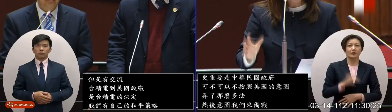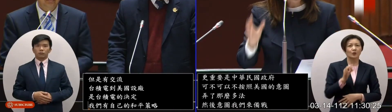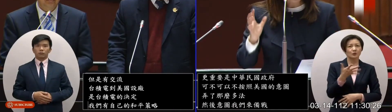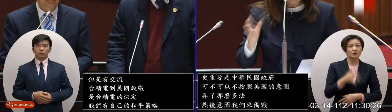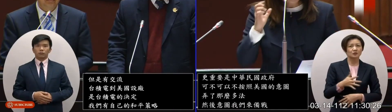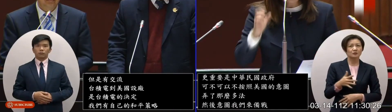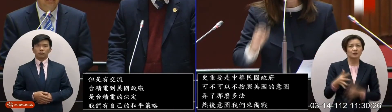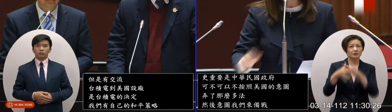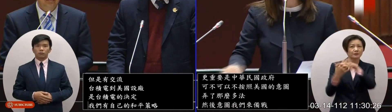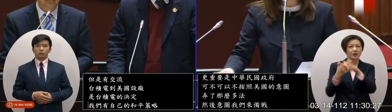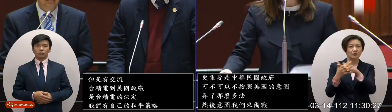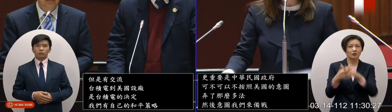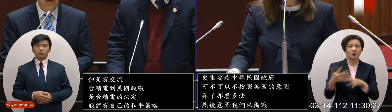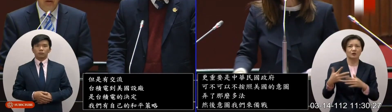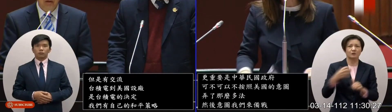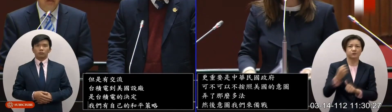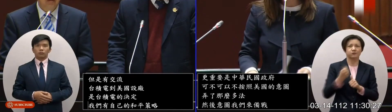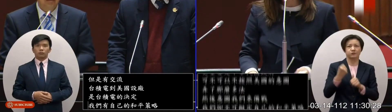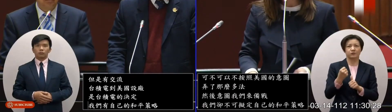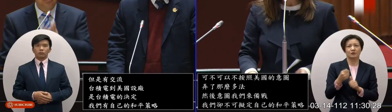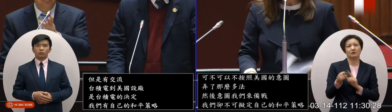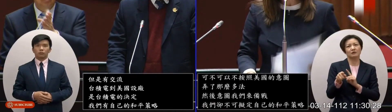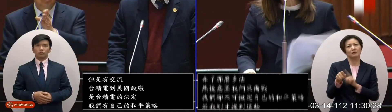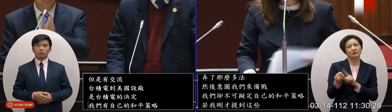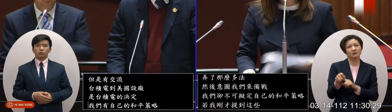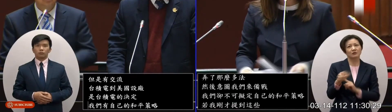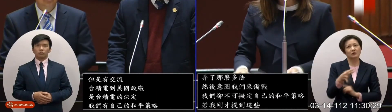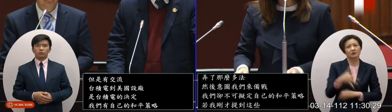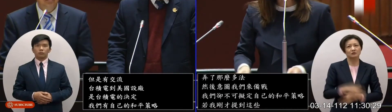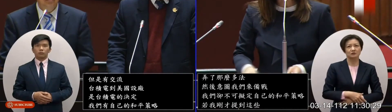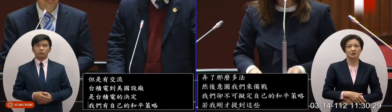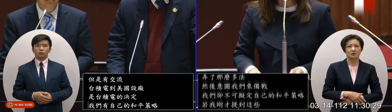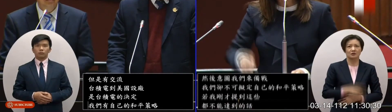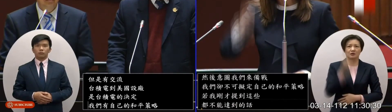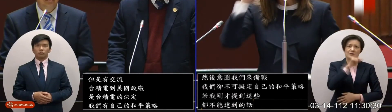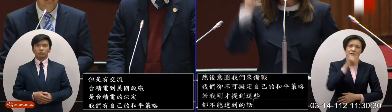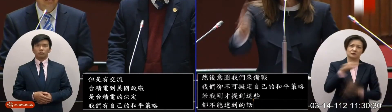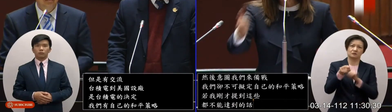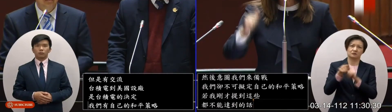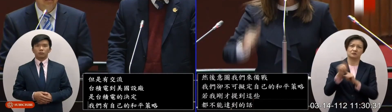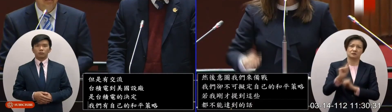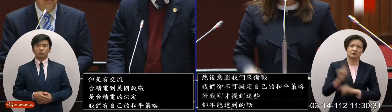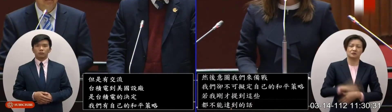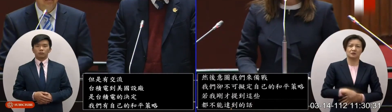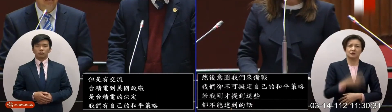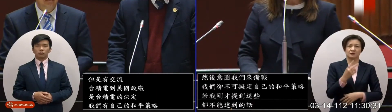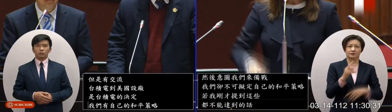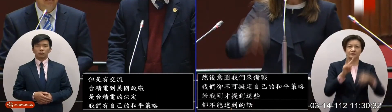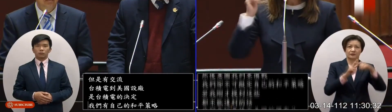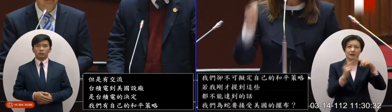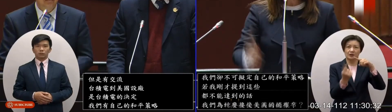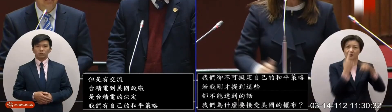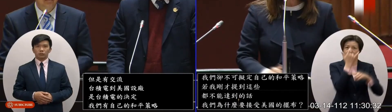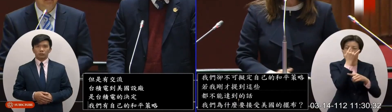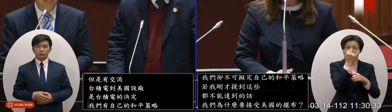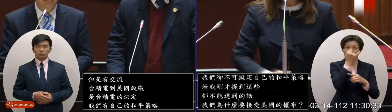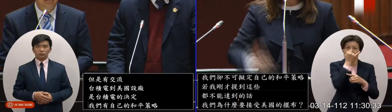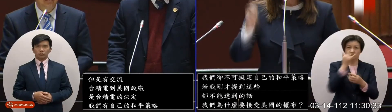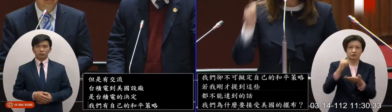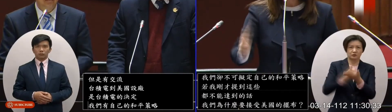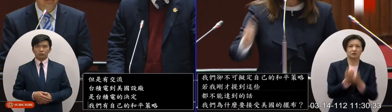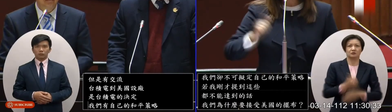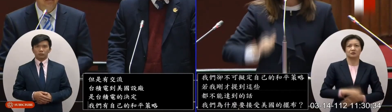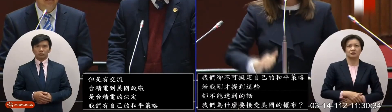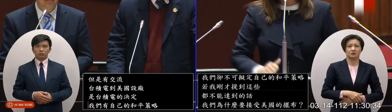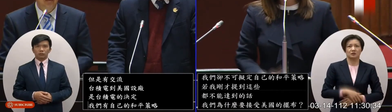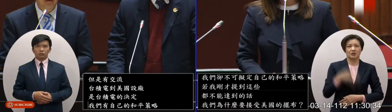接受美国的摆布？为什么要一直在听美国的话？莱猪也进口了，我们不要的弹药他